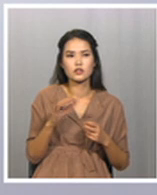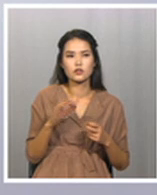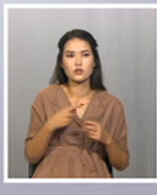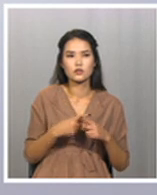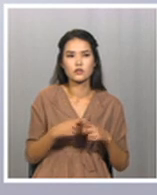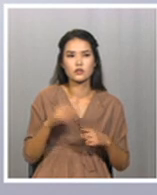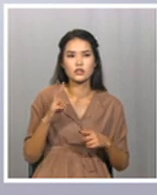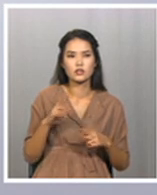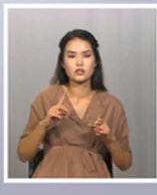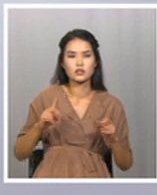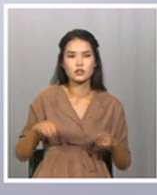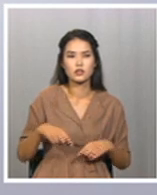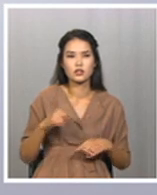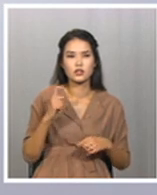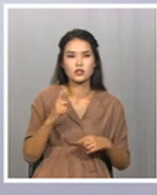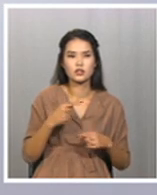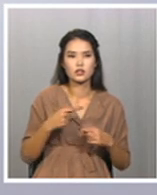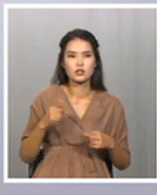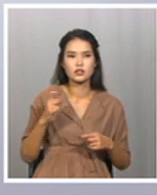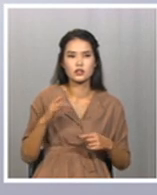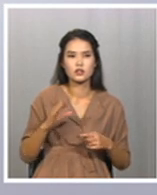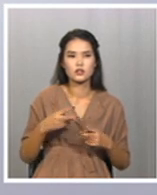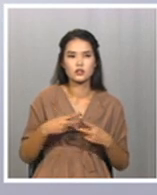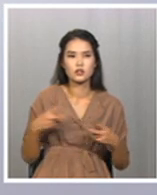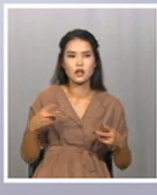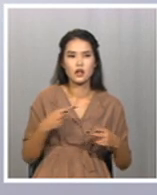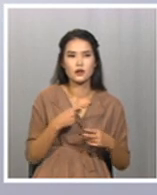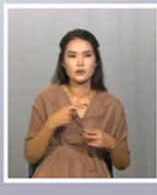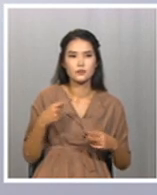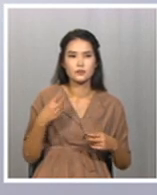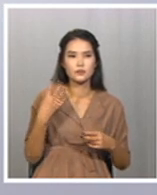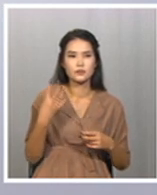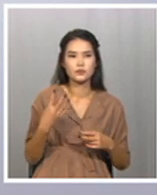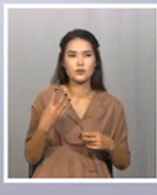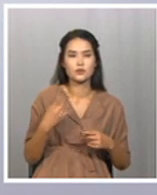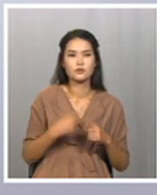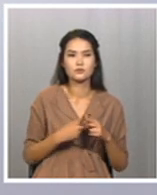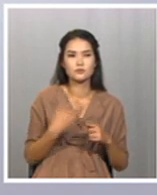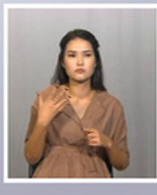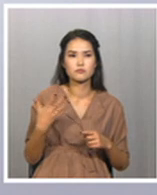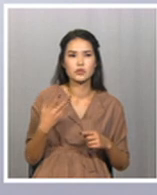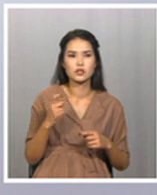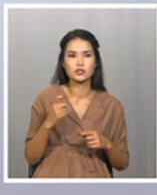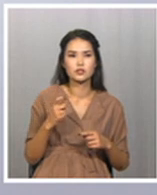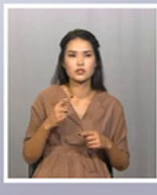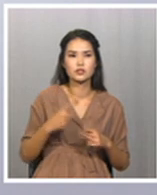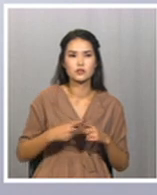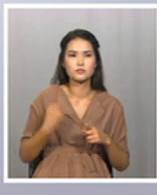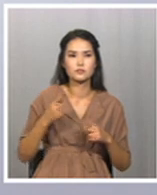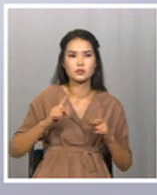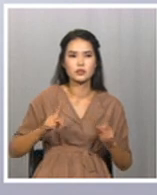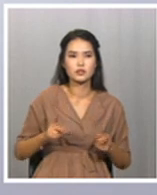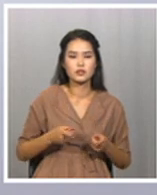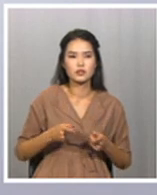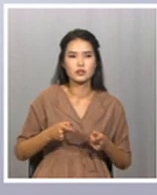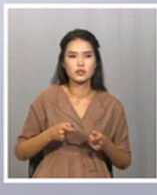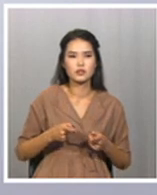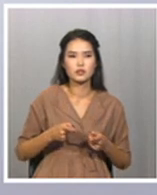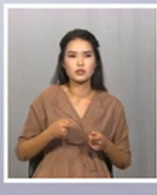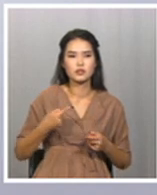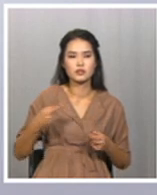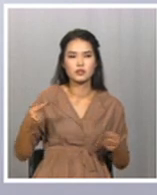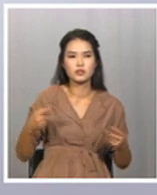және x0-дің мәндерін қойып жанаманың теңдеуін алайық. Яғни минус 4 қосылған 5 көбейтілген x қосылған